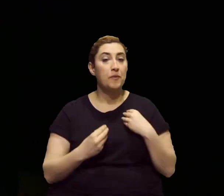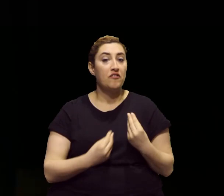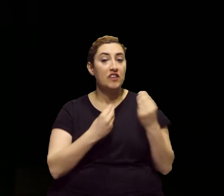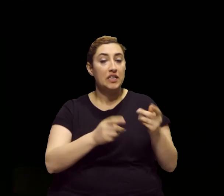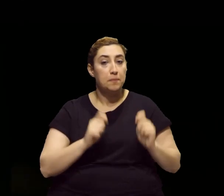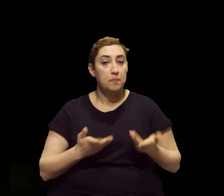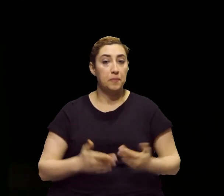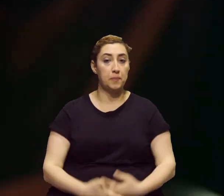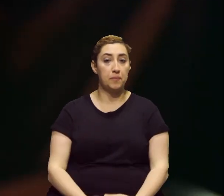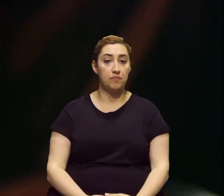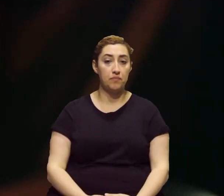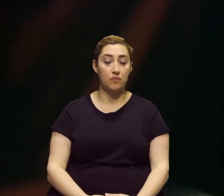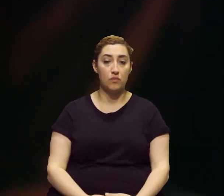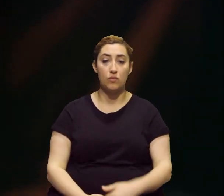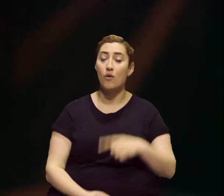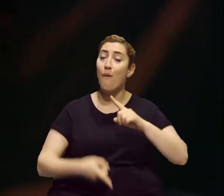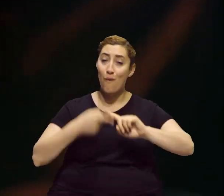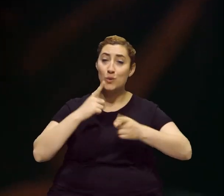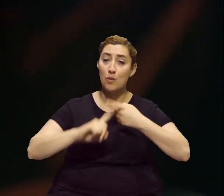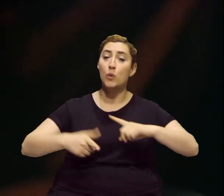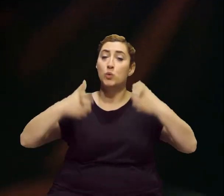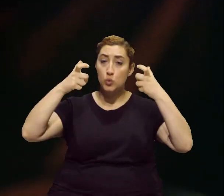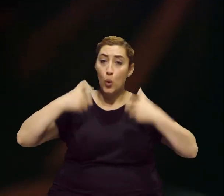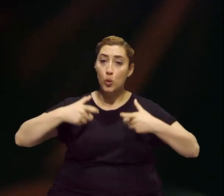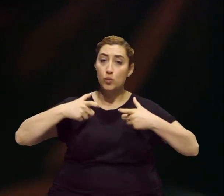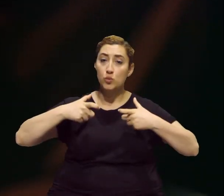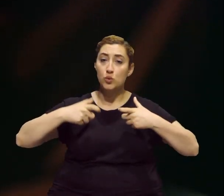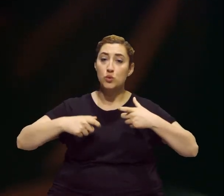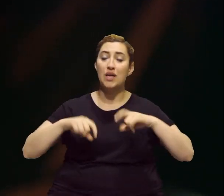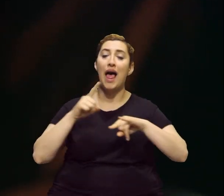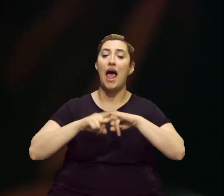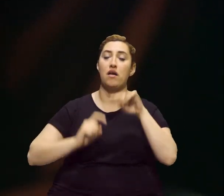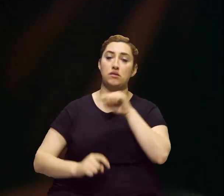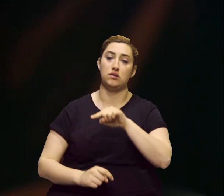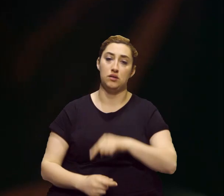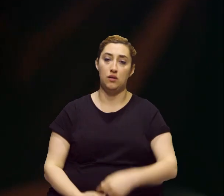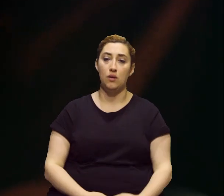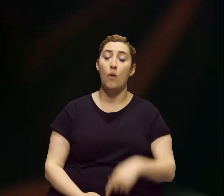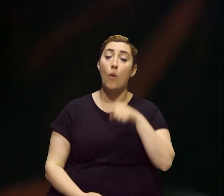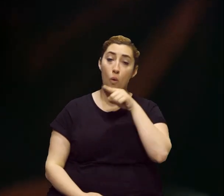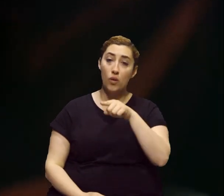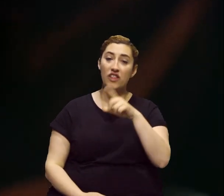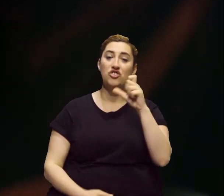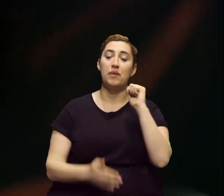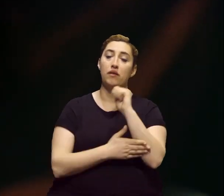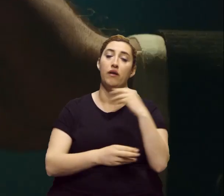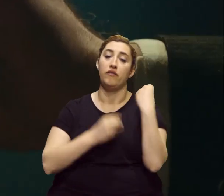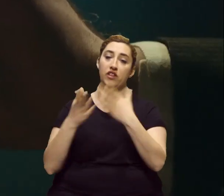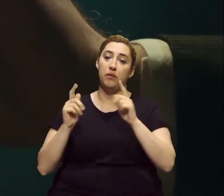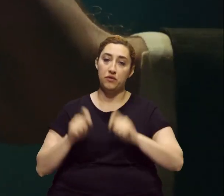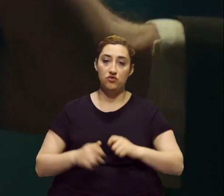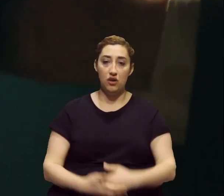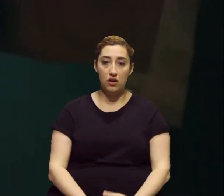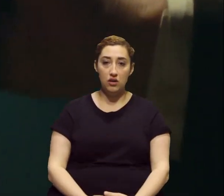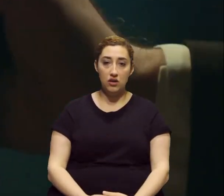vereceğiz? Artık Osmanlı'nın sorumlusu Herzl. Ona da Cemil yardımcı